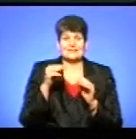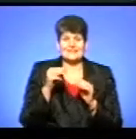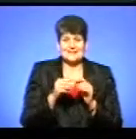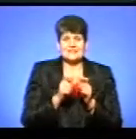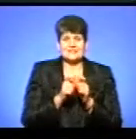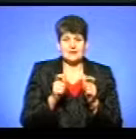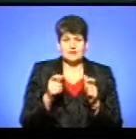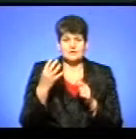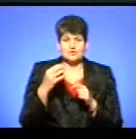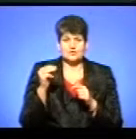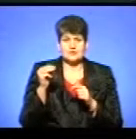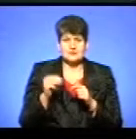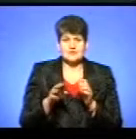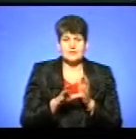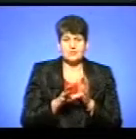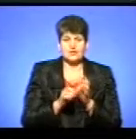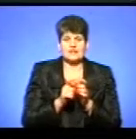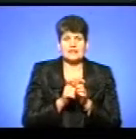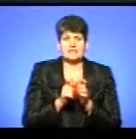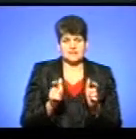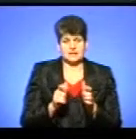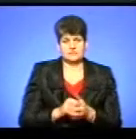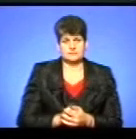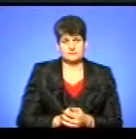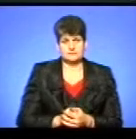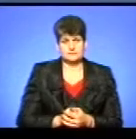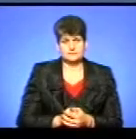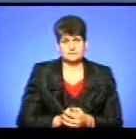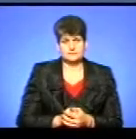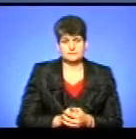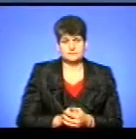майже 40 тисяч електронних квитків, повідомив Віталій Васильків.